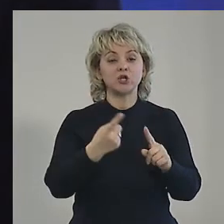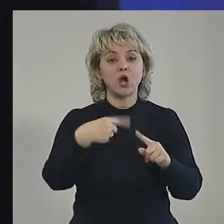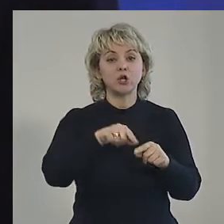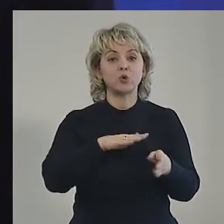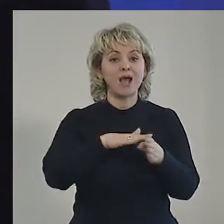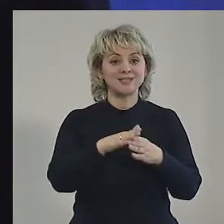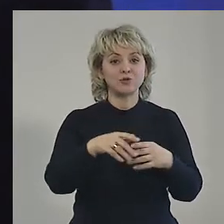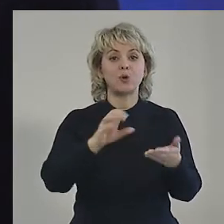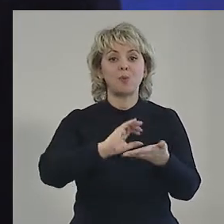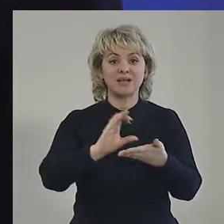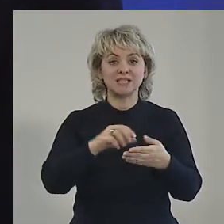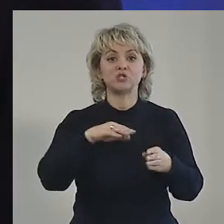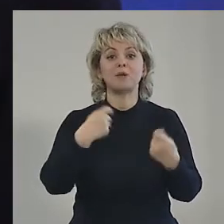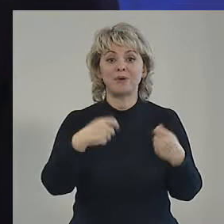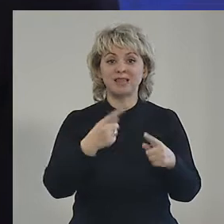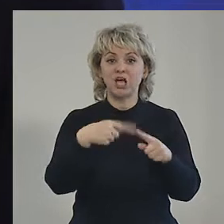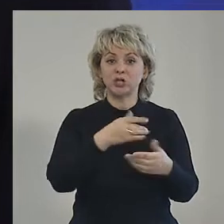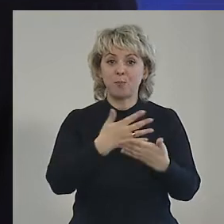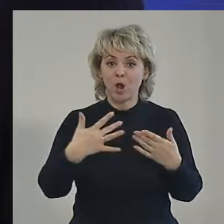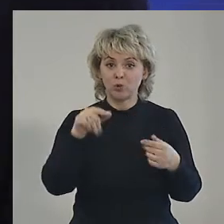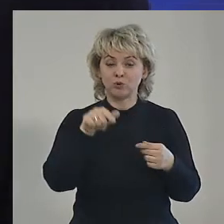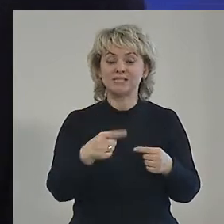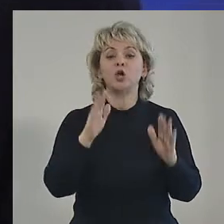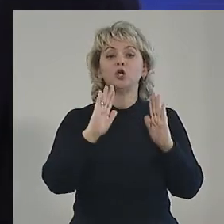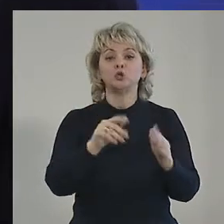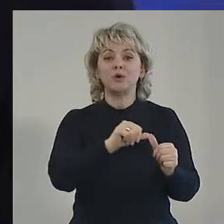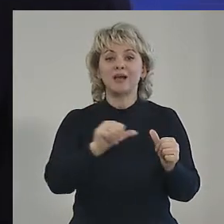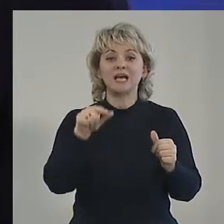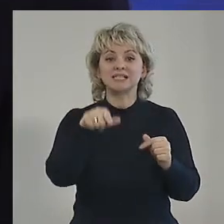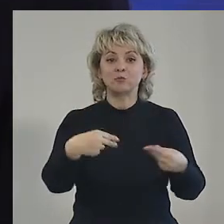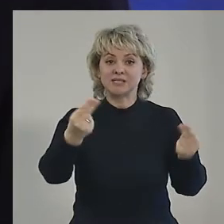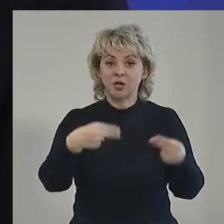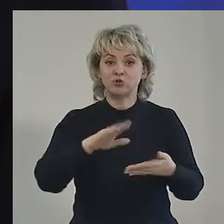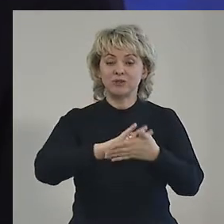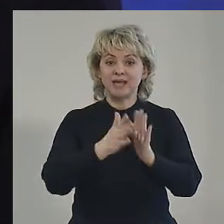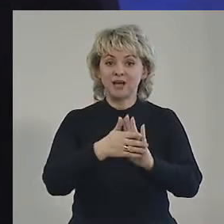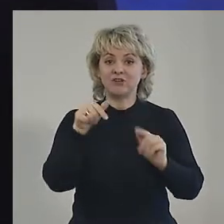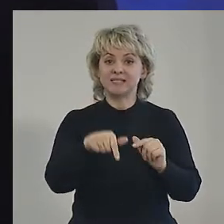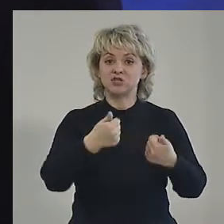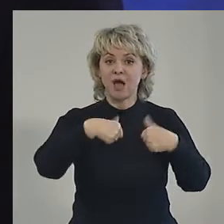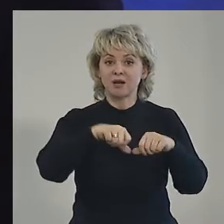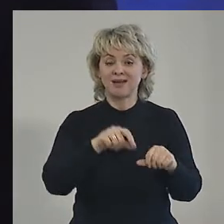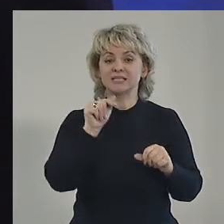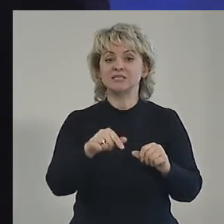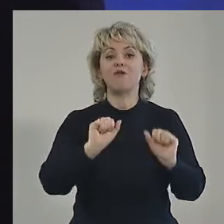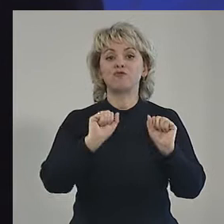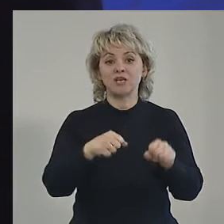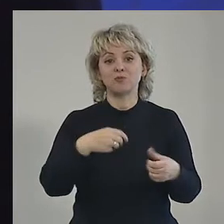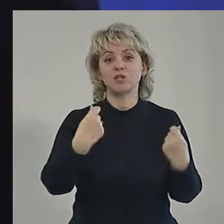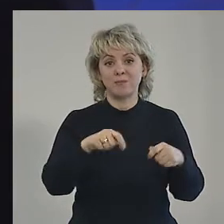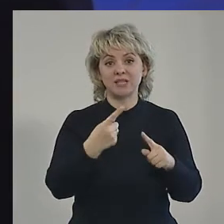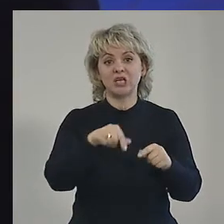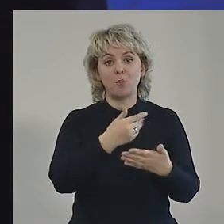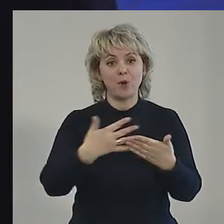которые осуществляют производство и реализацию этой продукции. И только на основании заключенного договора с этими организациями возможна реализация